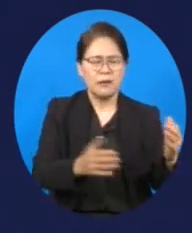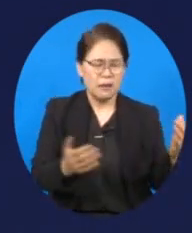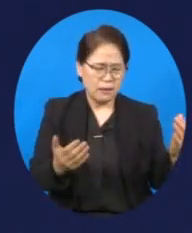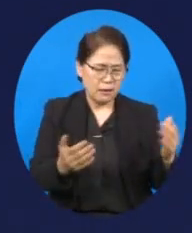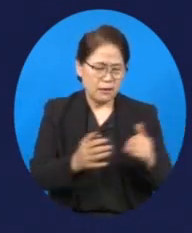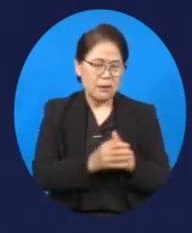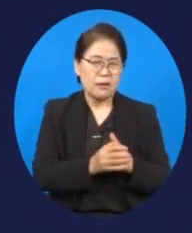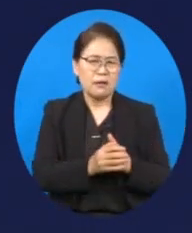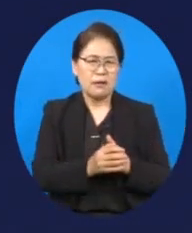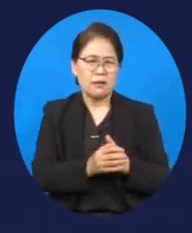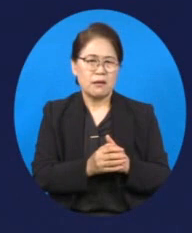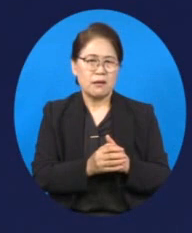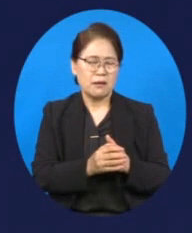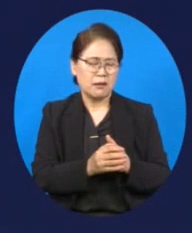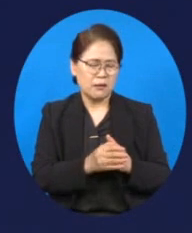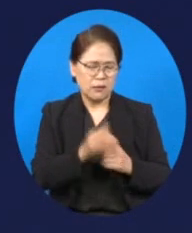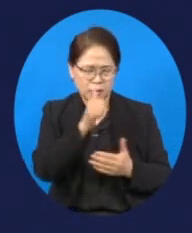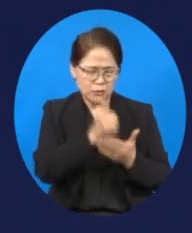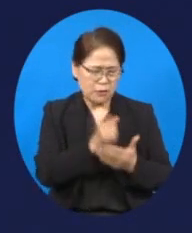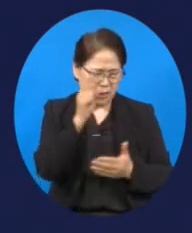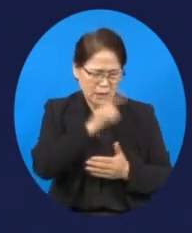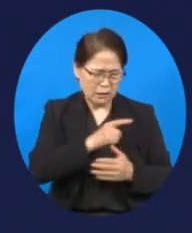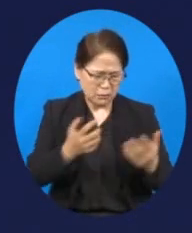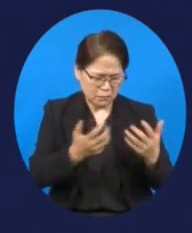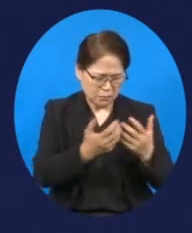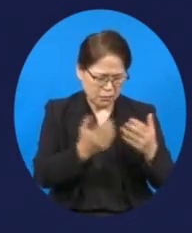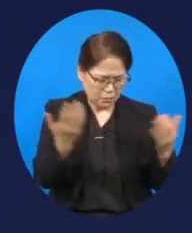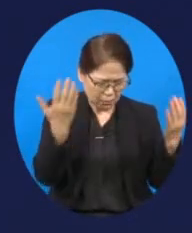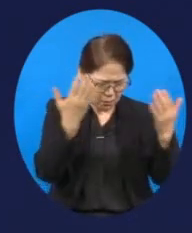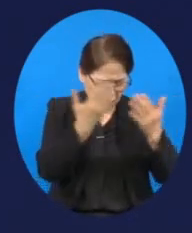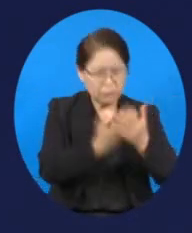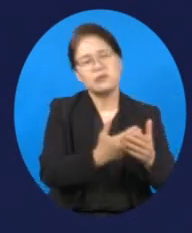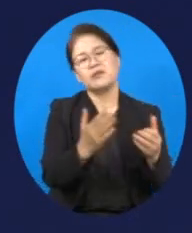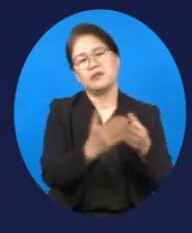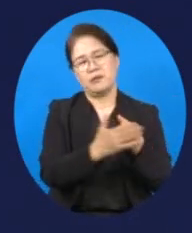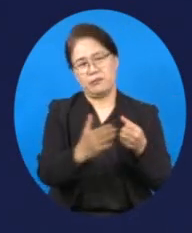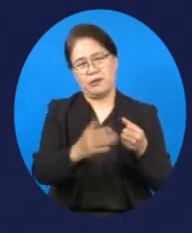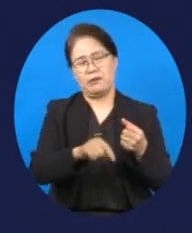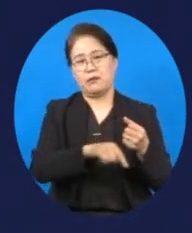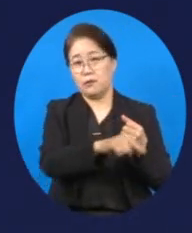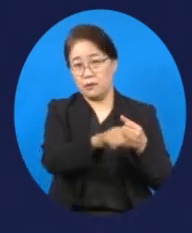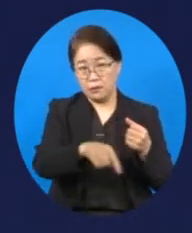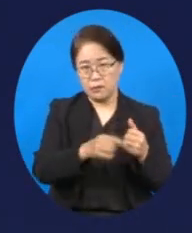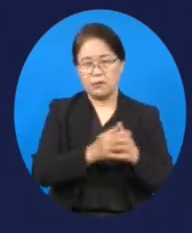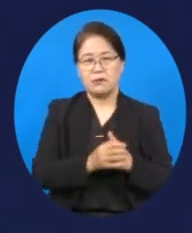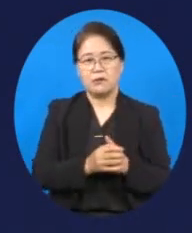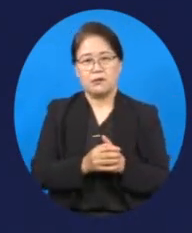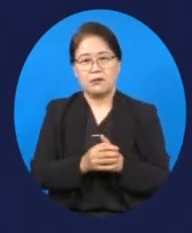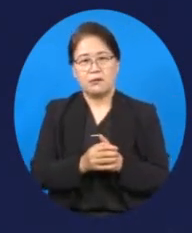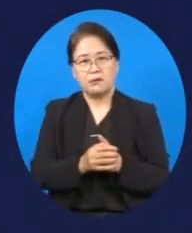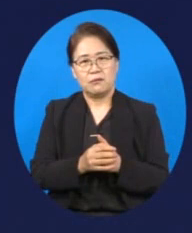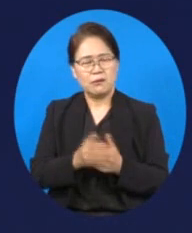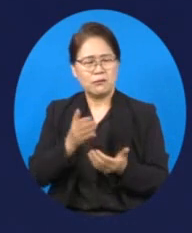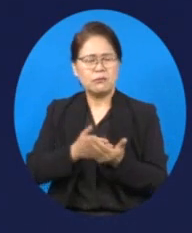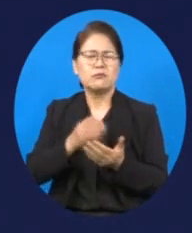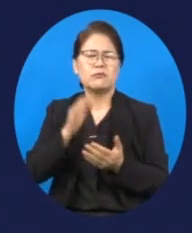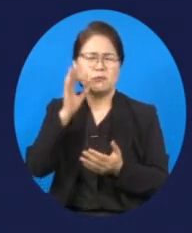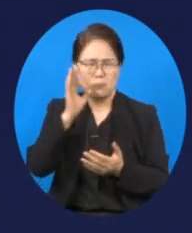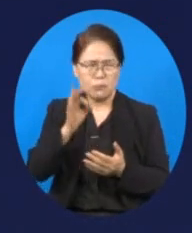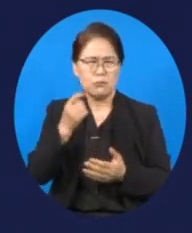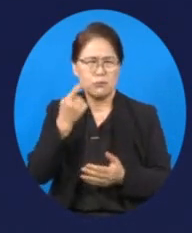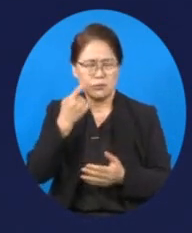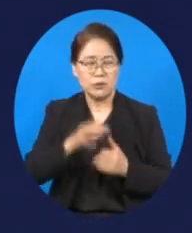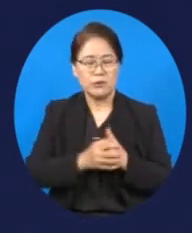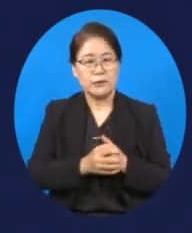필요할만큼 죄악으로 인하여 어두워져 있기 때문에 그렇습니다 여러분 세상의 뉴스를 한번 보십시오